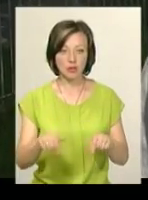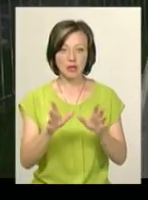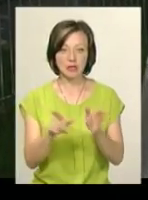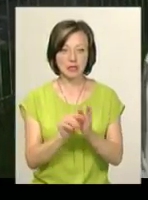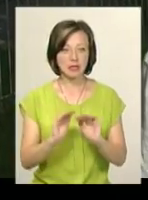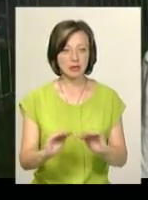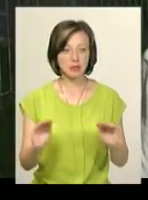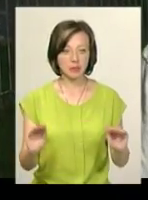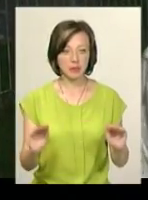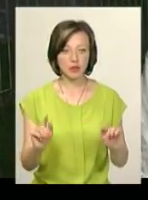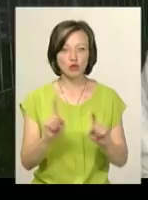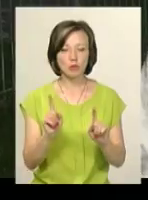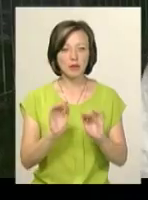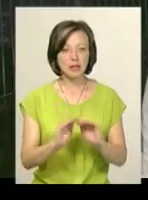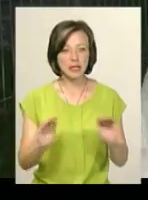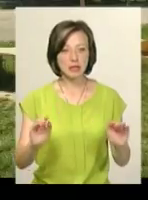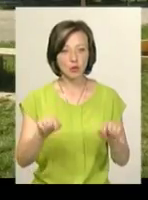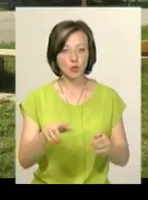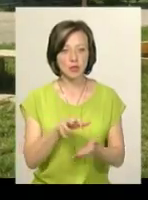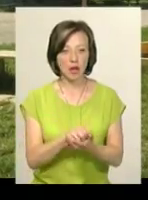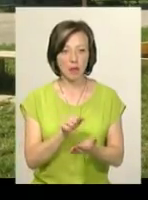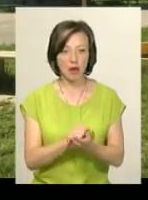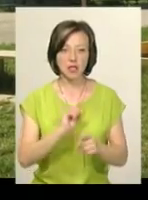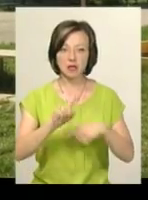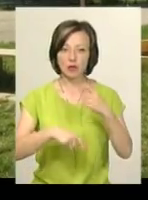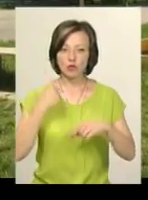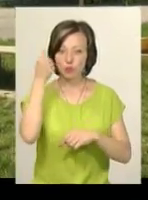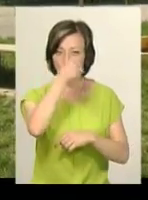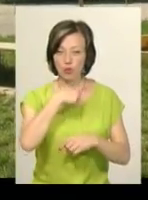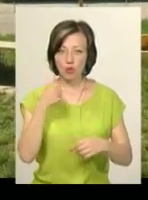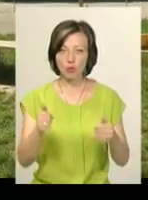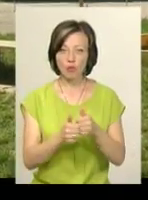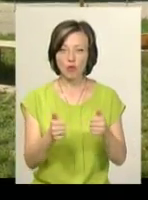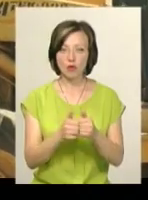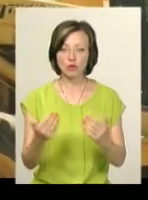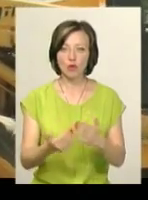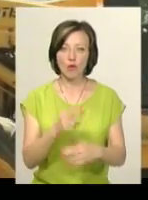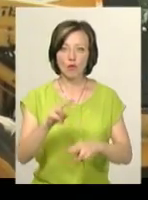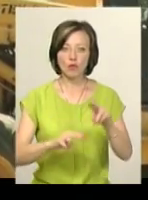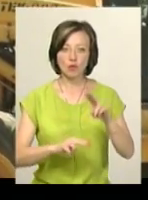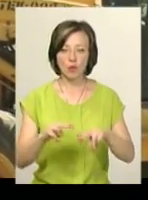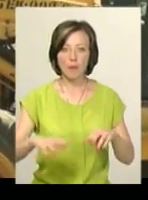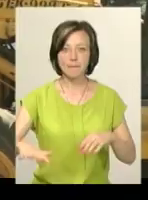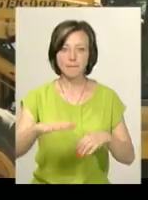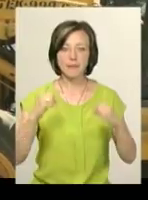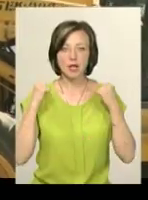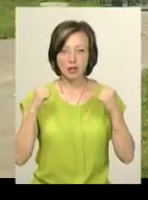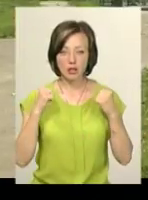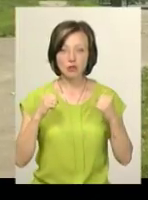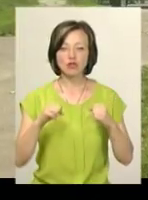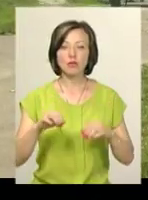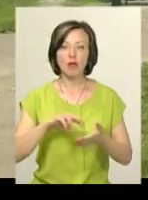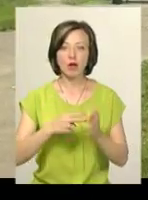дітьми, щоб діти тут займалися. Наступного року поруч із новозбудованими багатофункціональними майданчиками